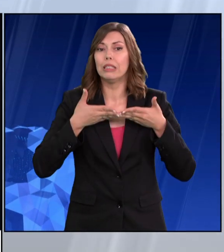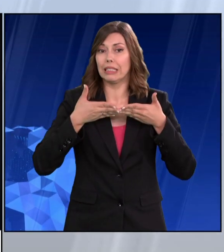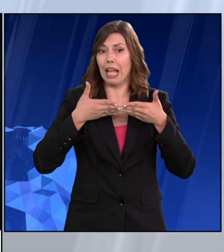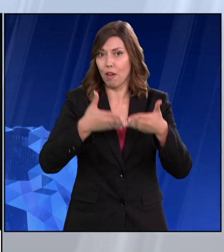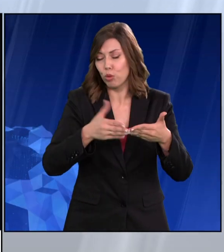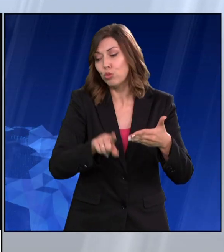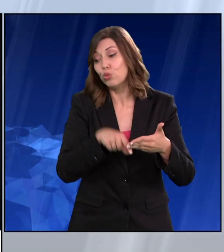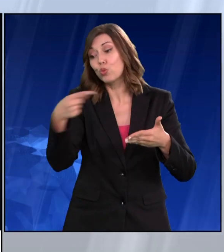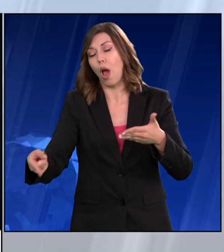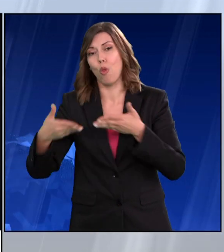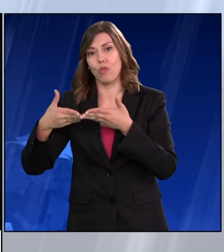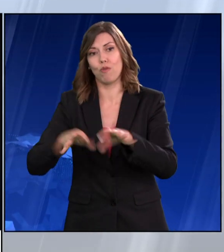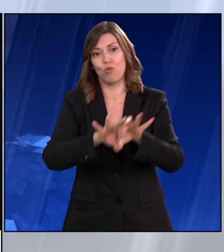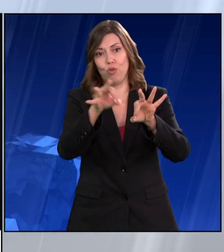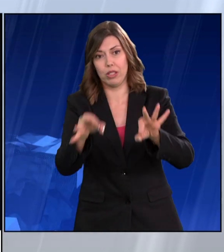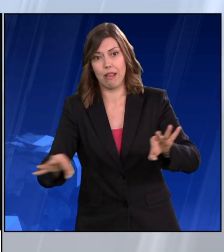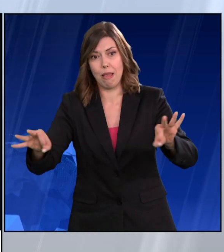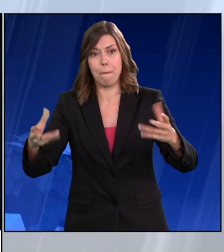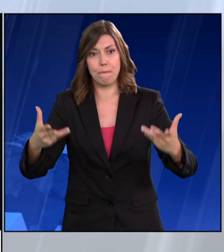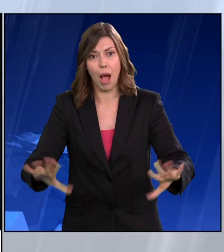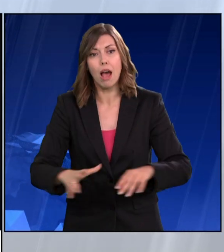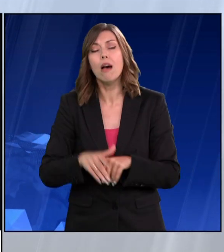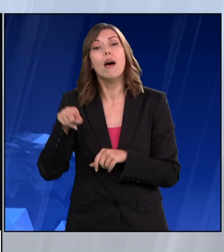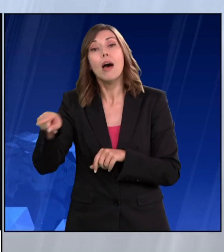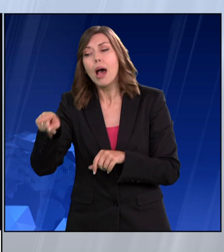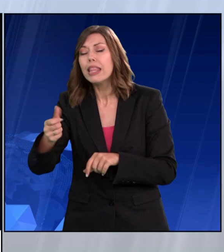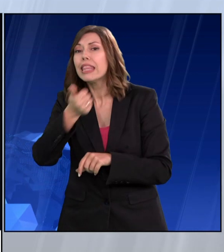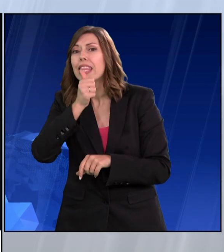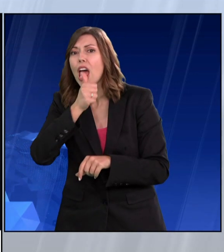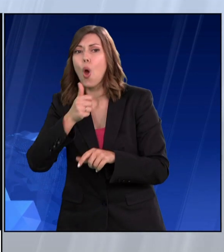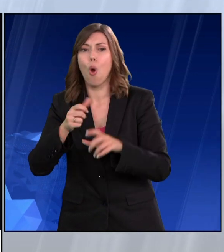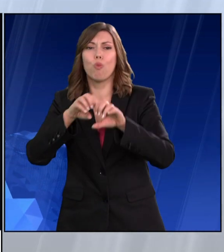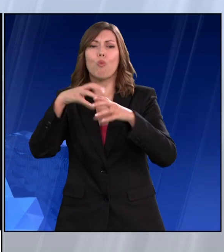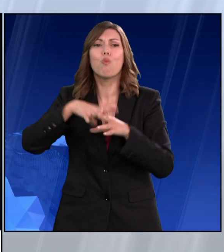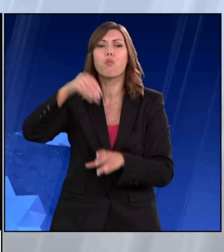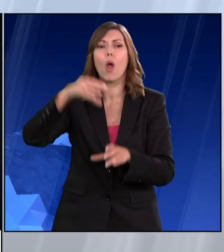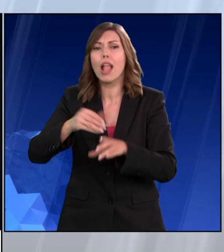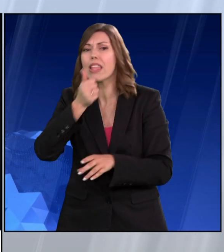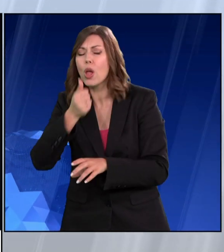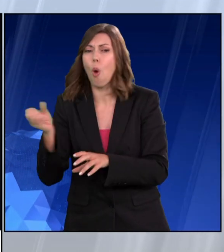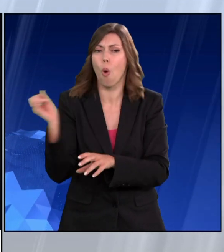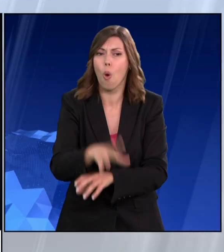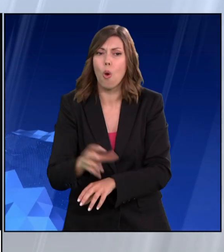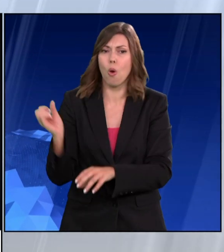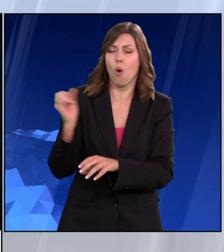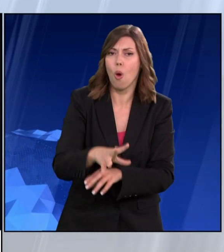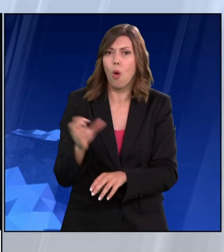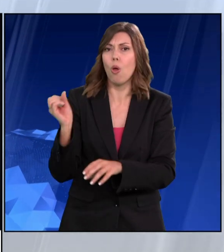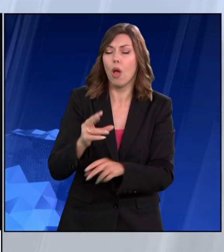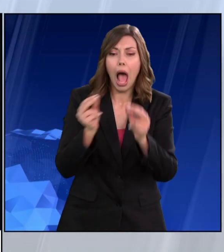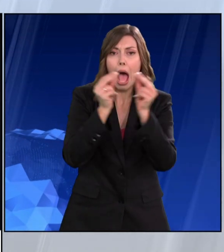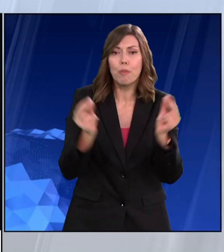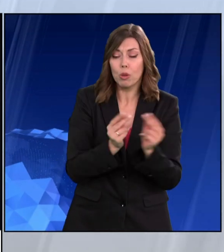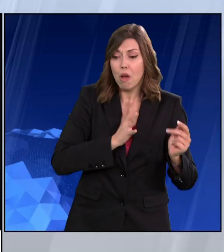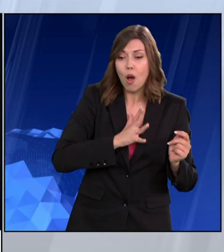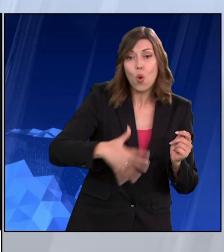la parte anteriore del barcone. Ogni 5 minuti veniva lanciata una bottiglia d'acqua e tutto questo ha portato